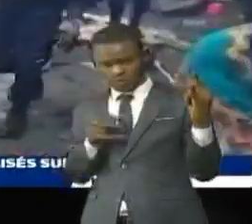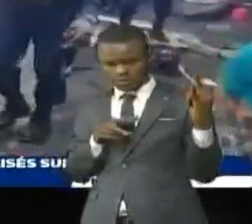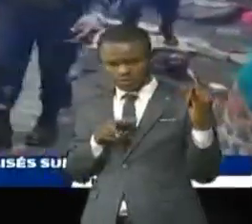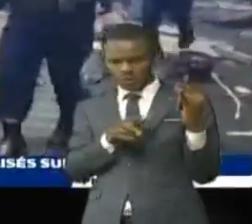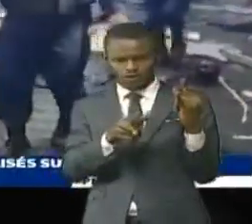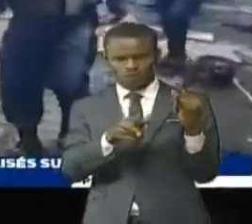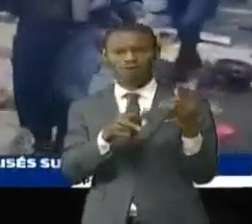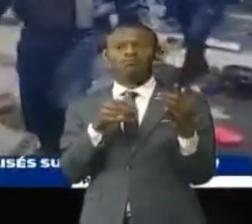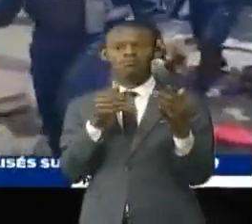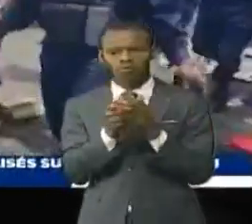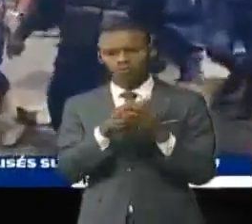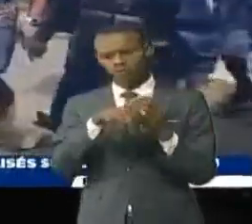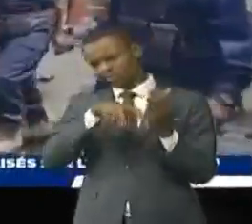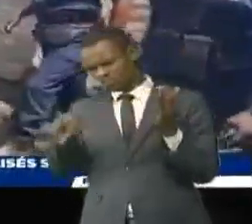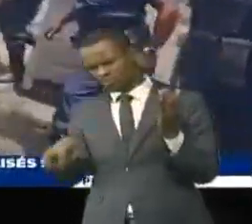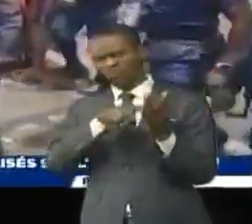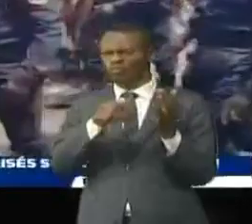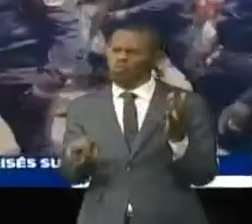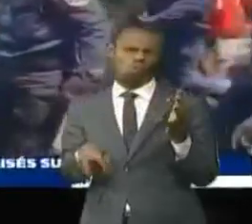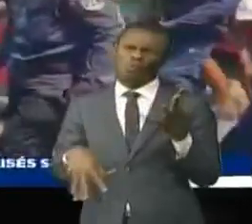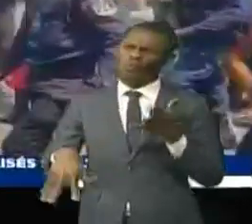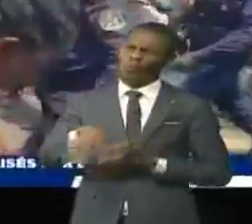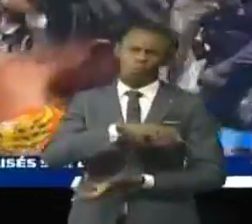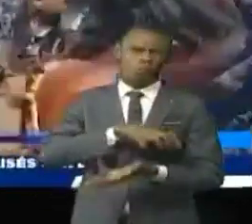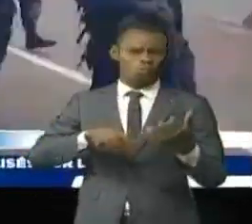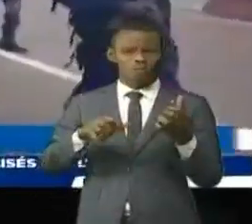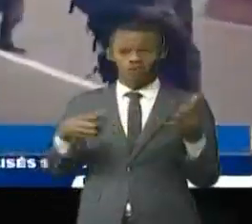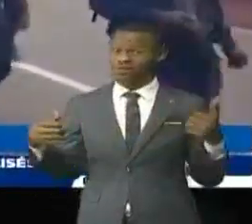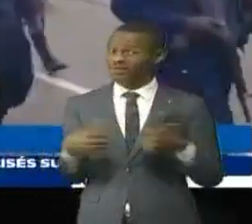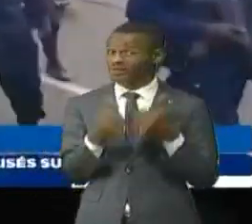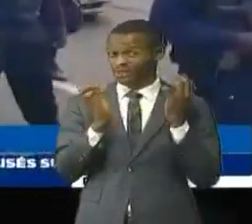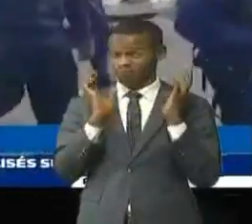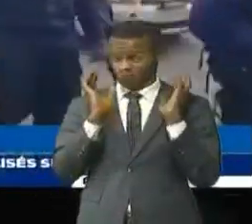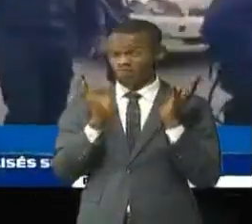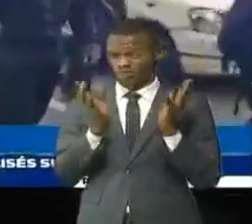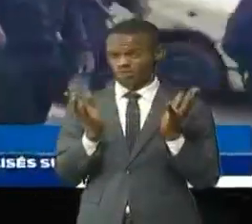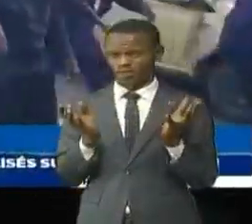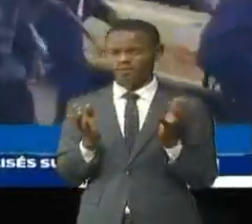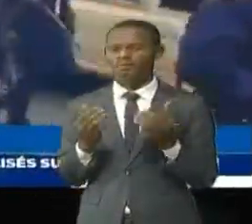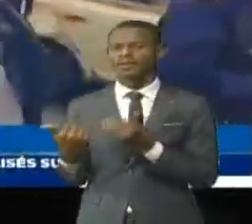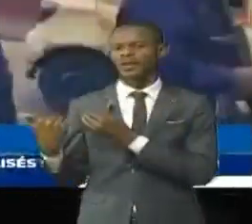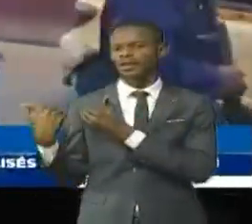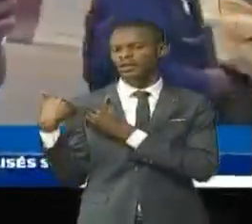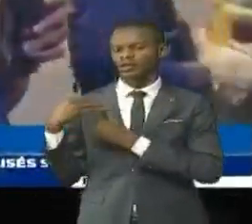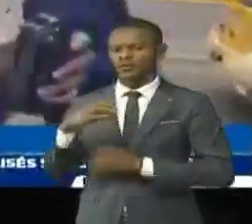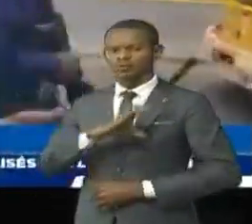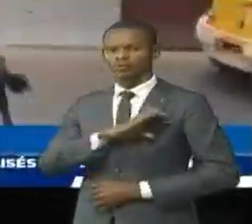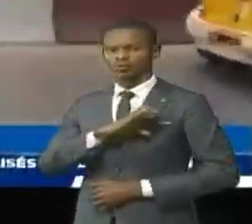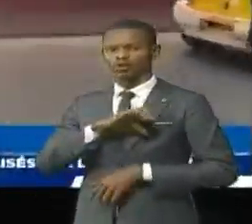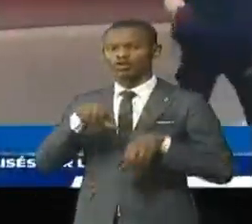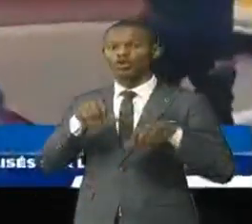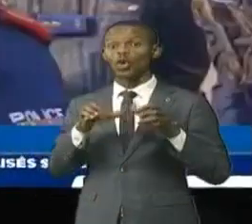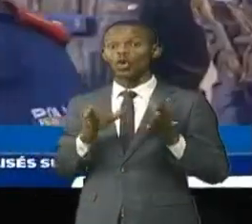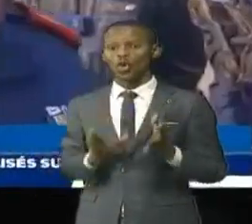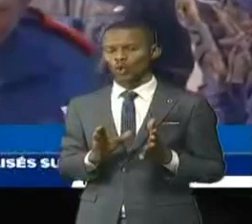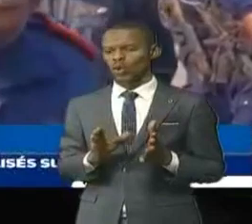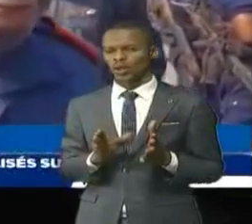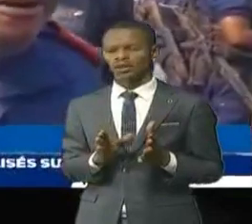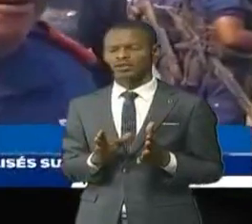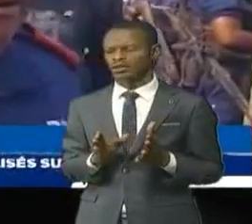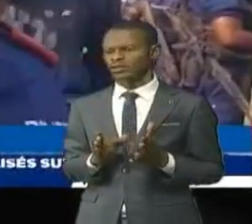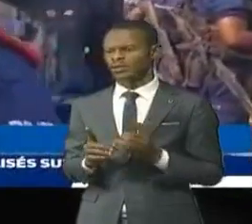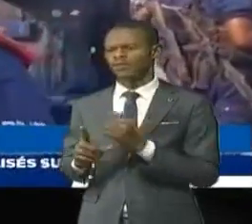Par cette présence quasi permanente, le commandant de la police nationale ville de Kinshasa, le général Silvano Kasongo, va dissuader les